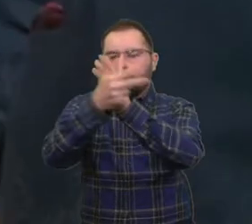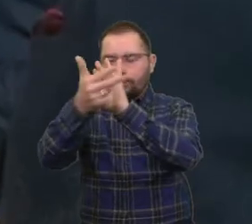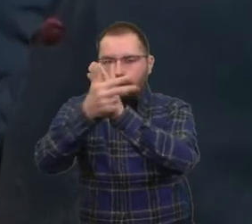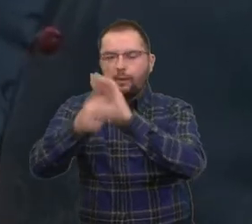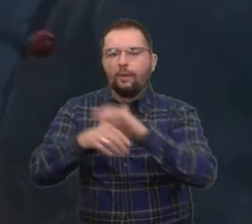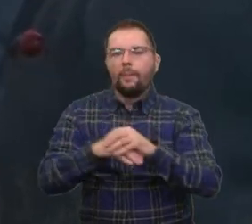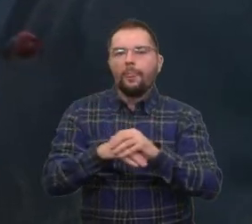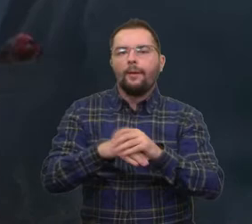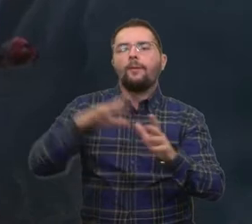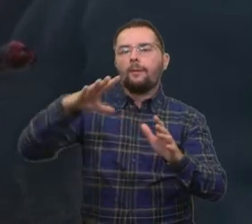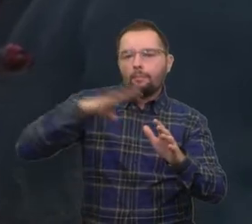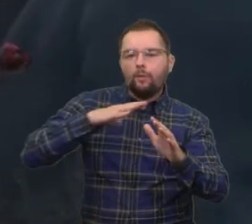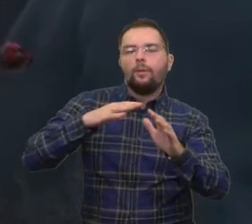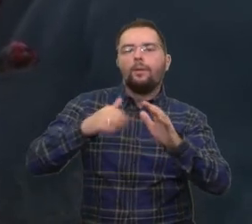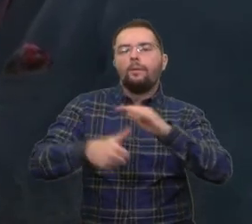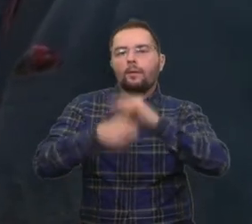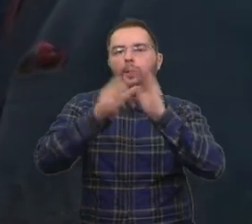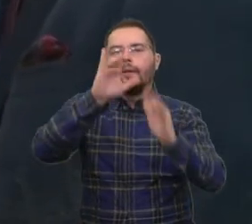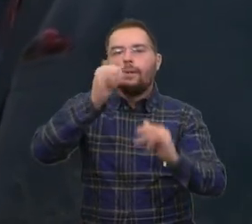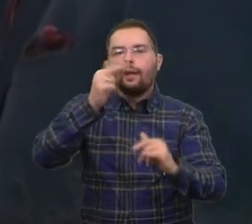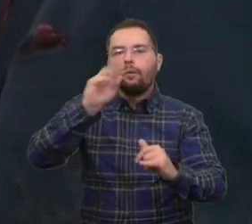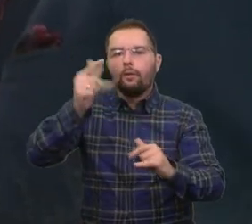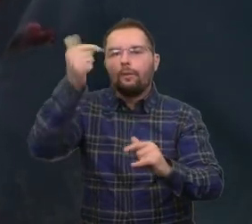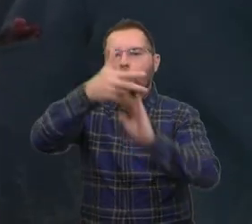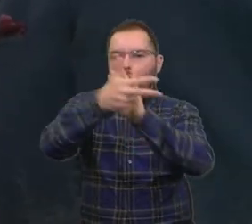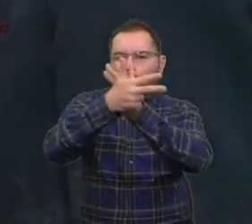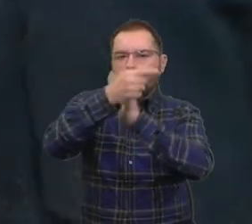2017-2018, były przewodniczący Jan Kawulok